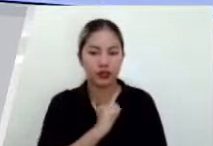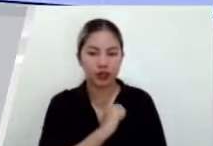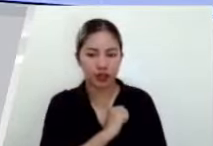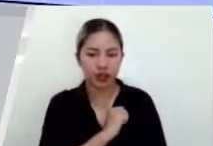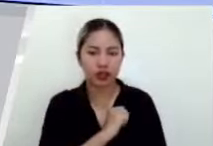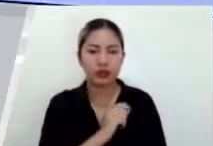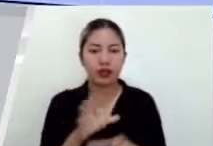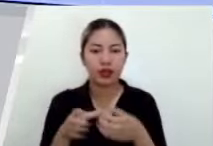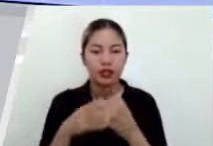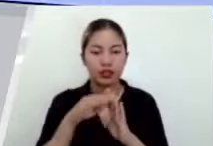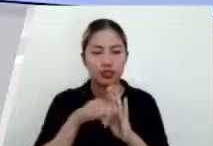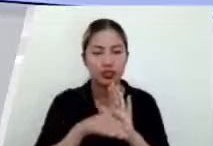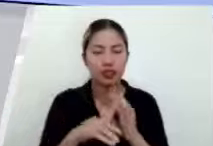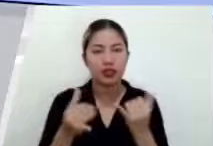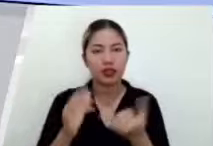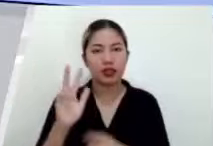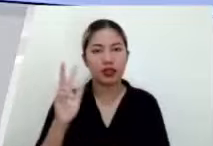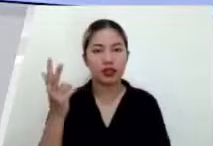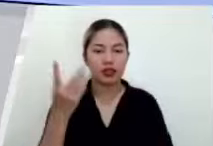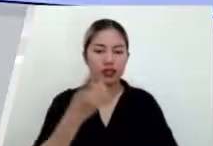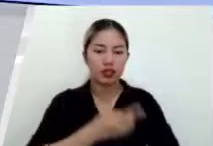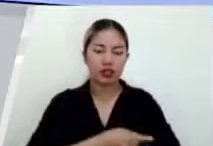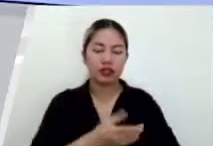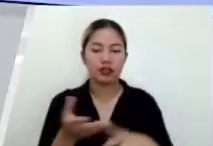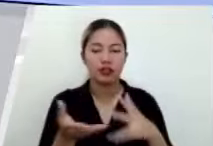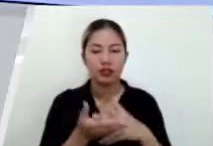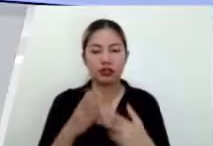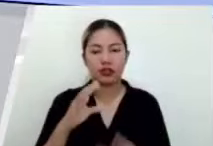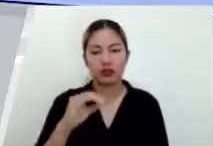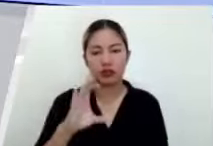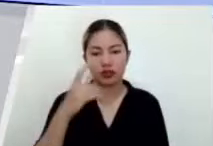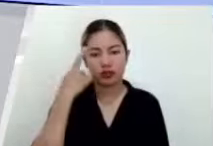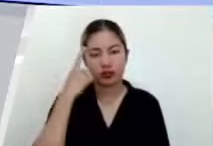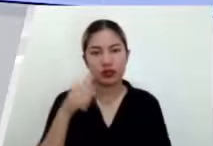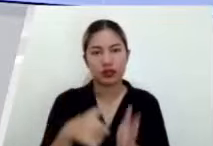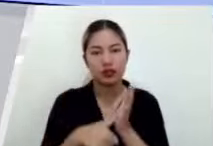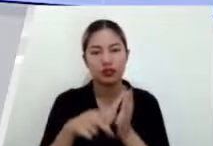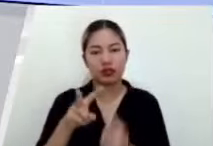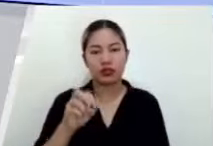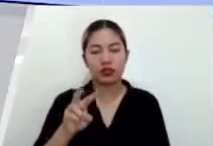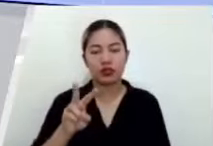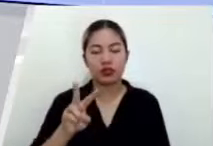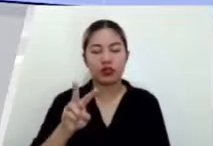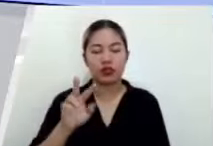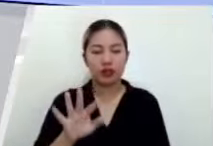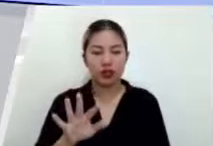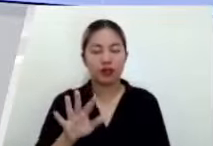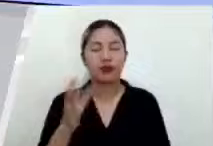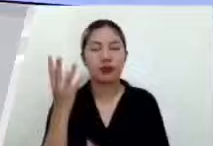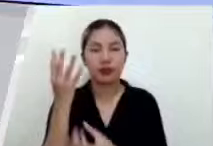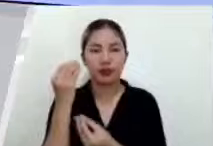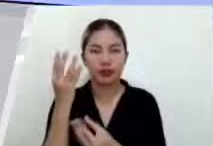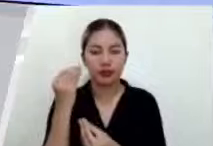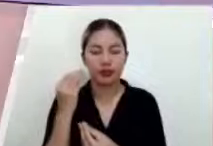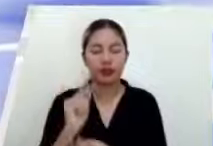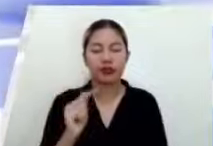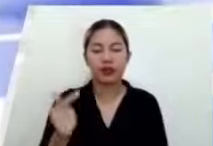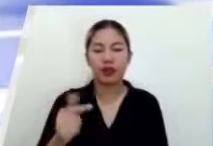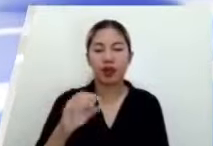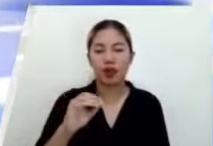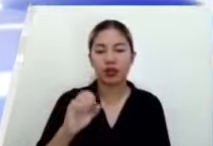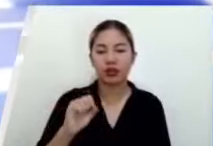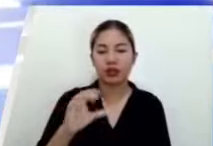ng Certificate of Candidacy para sa eleksyon 2025. Detalye po tayo niyan sa ulat on the spot ni Oscar Oida.